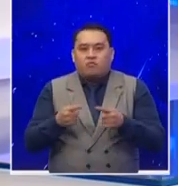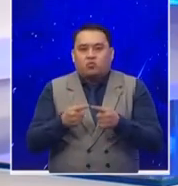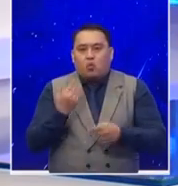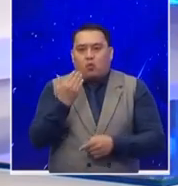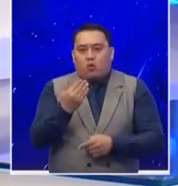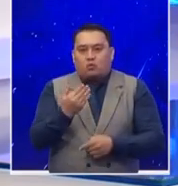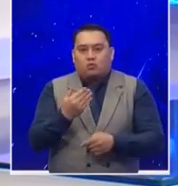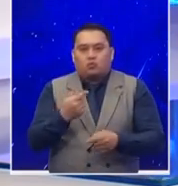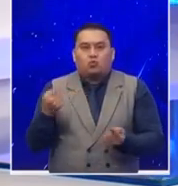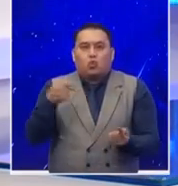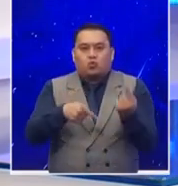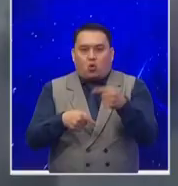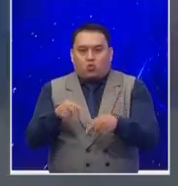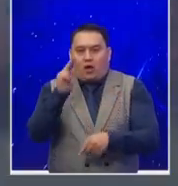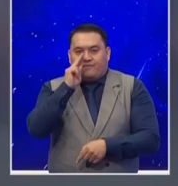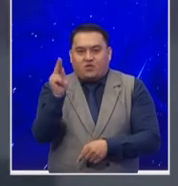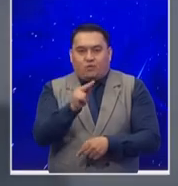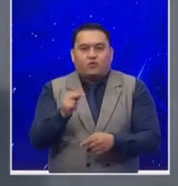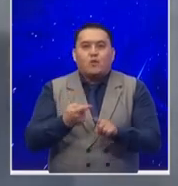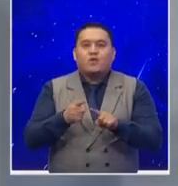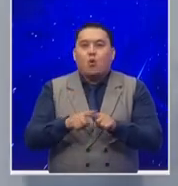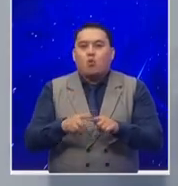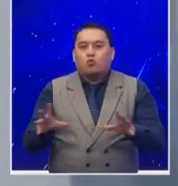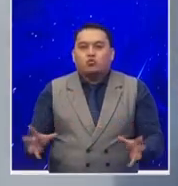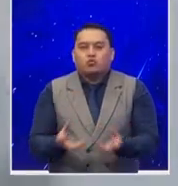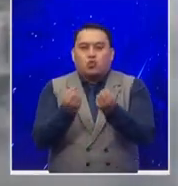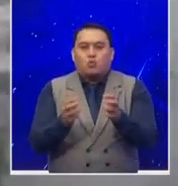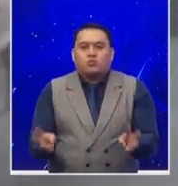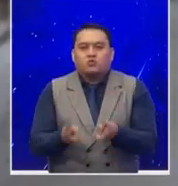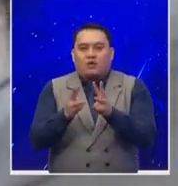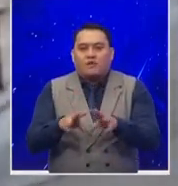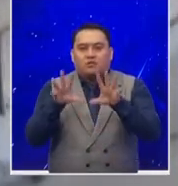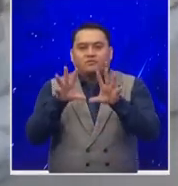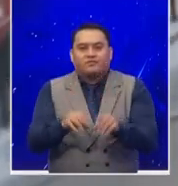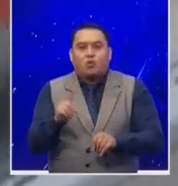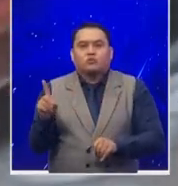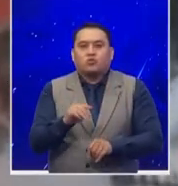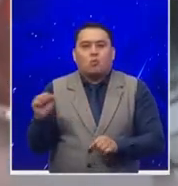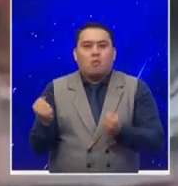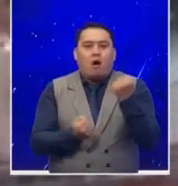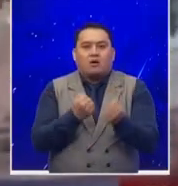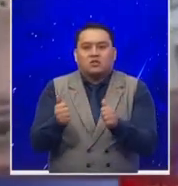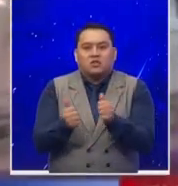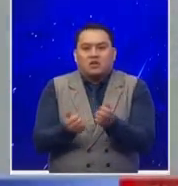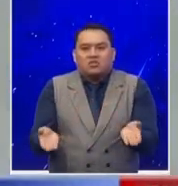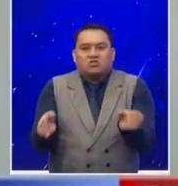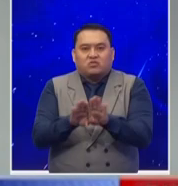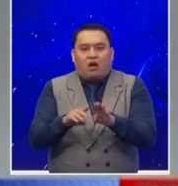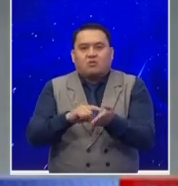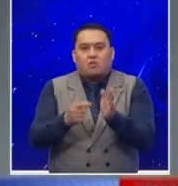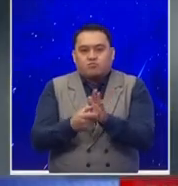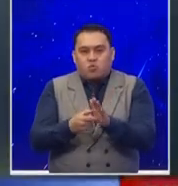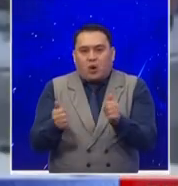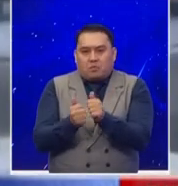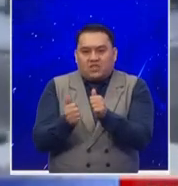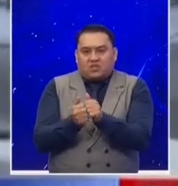автомойки перекладывают друг на друга. Огнеборцам с трудом удалось справиться с пламенем из-за того, что все машины стояли в закрытом помещении